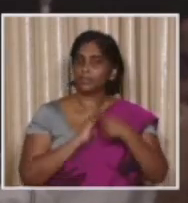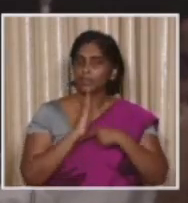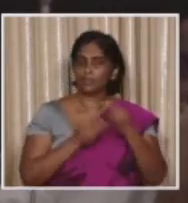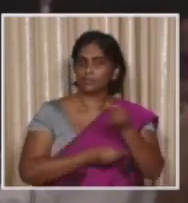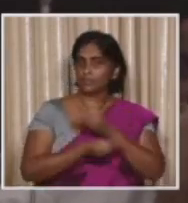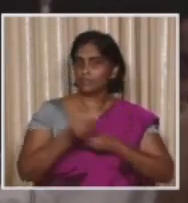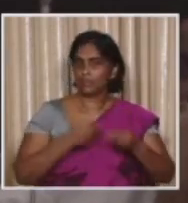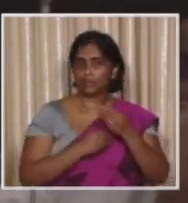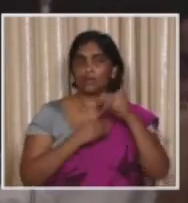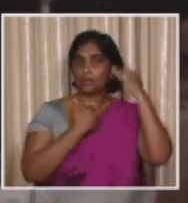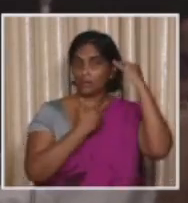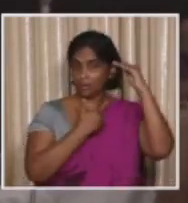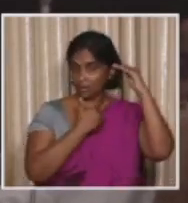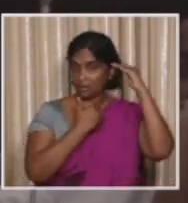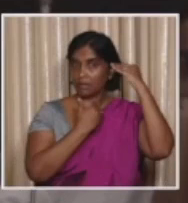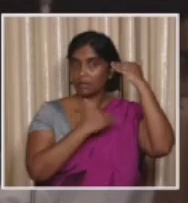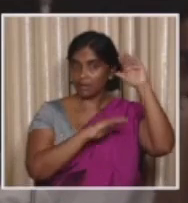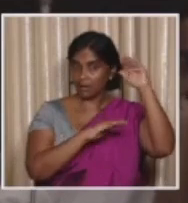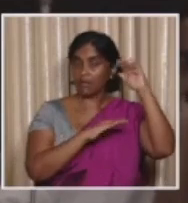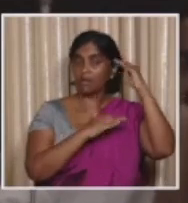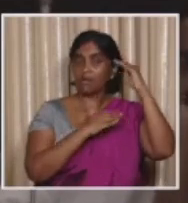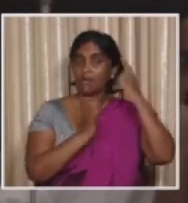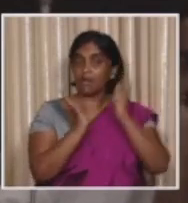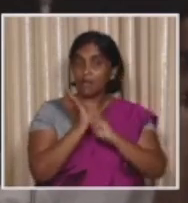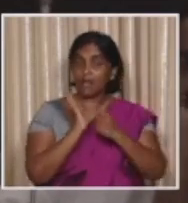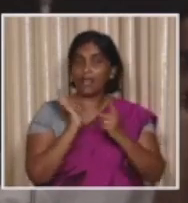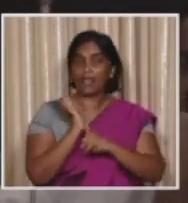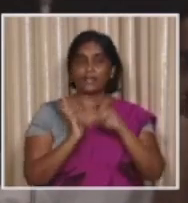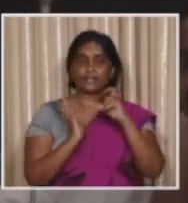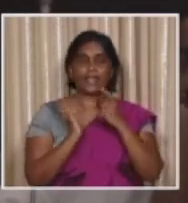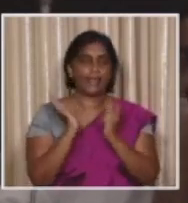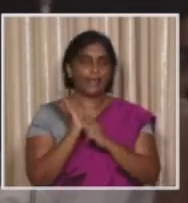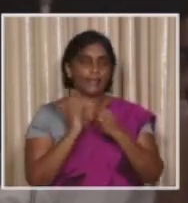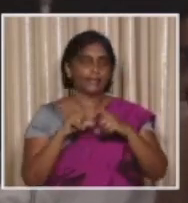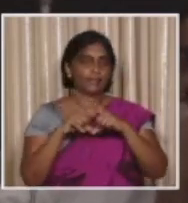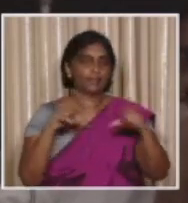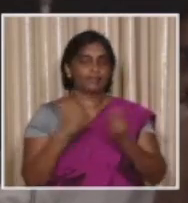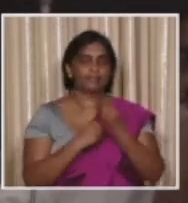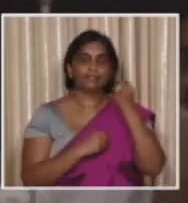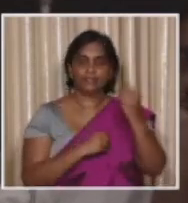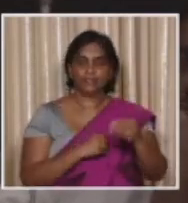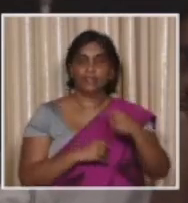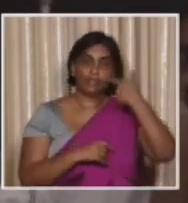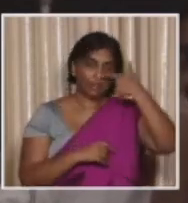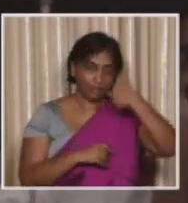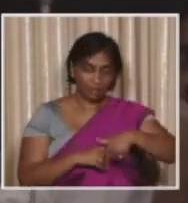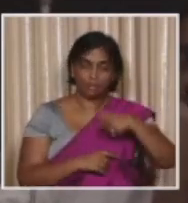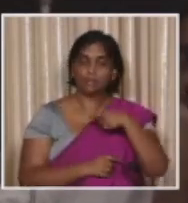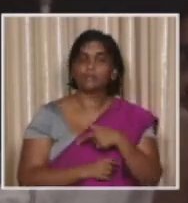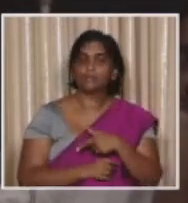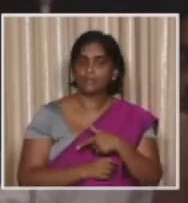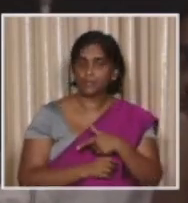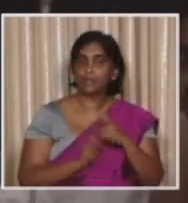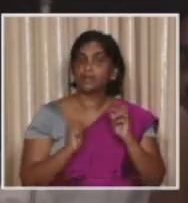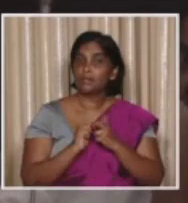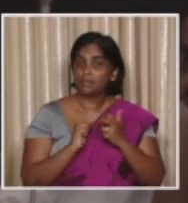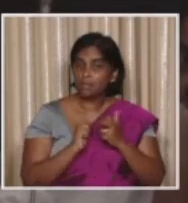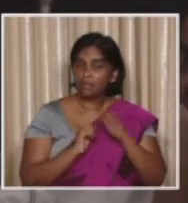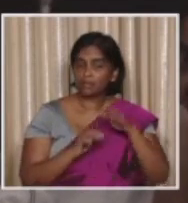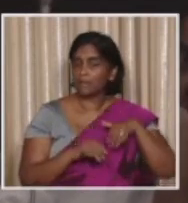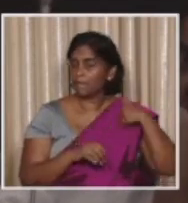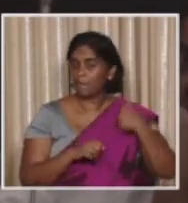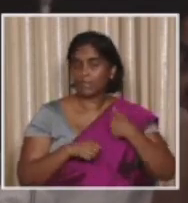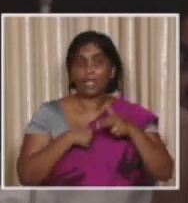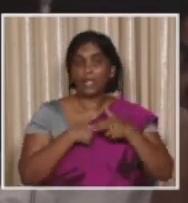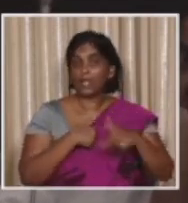ගනුදෙනු කරන්නේ ආනයන අපි සිදු කරන්නේ ණයවර ලිපි විවෘත කරලා. බලශක්ති ක්ෂේත්‍රයේ ගැටලු ඇති වෙන ප්‍රධානම